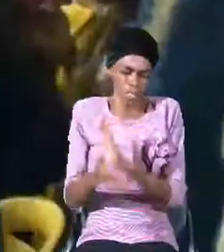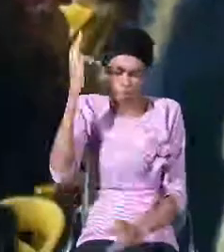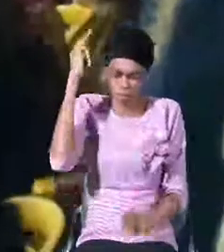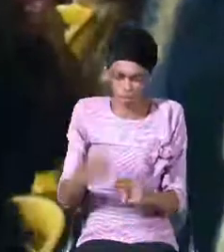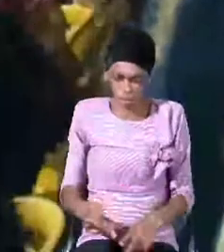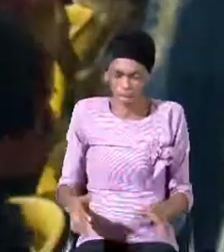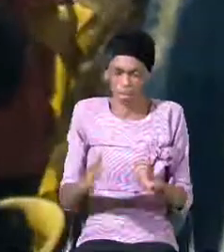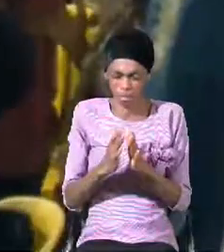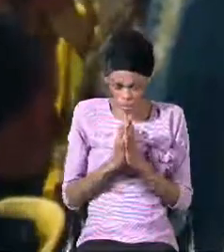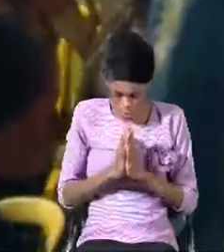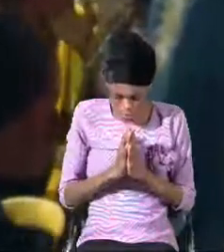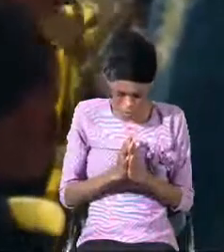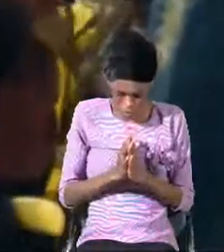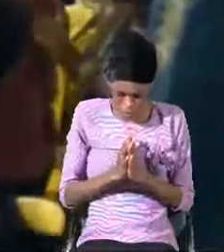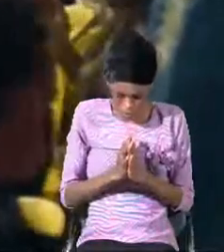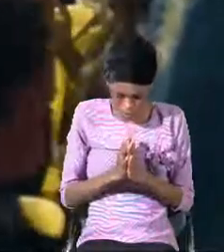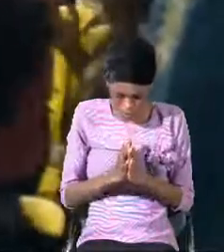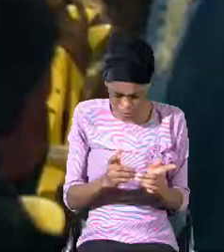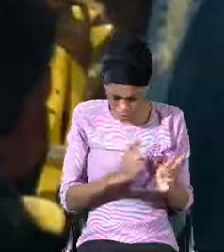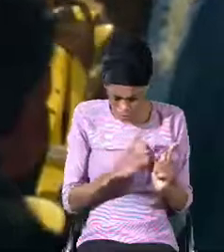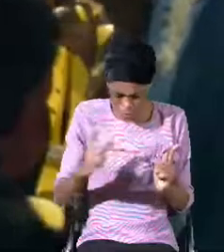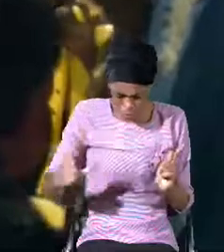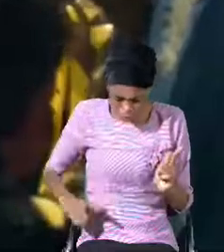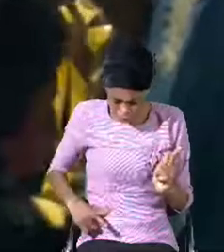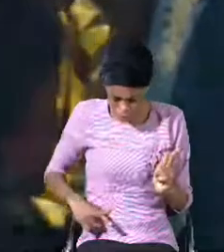de Jésus. Seigneur,